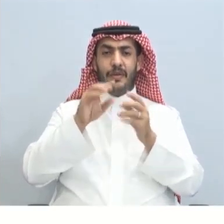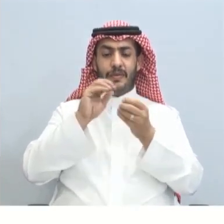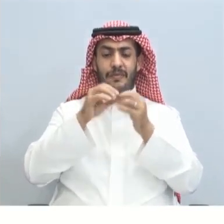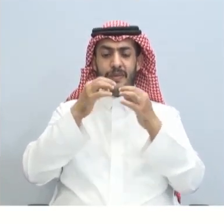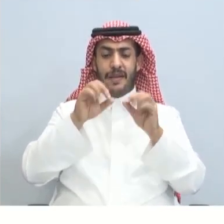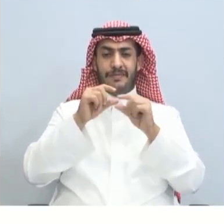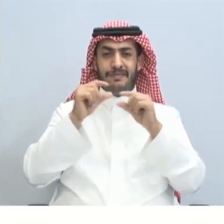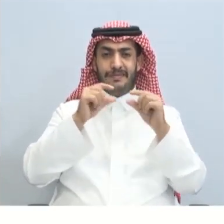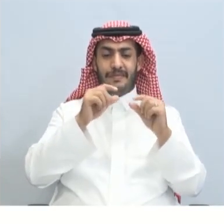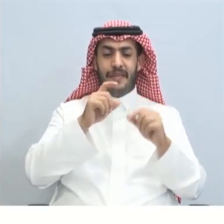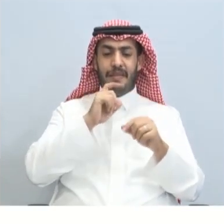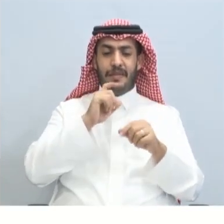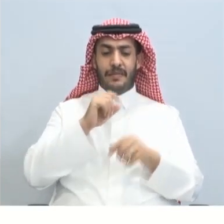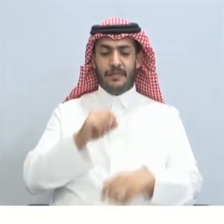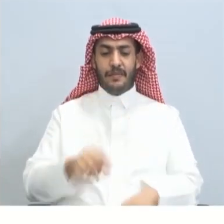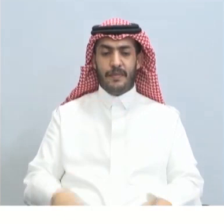والبوتاسيوم